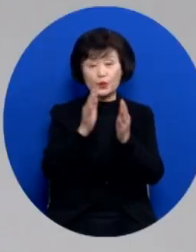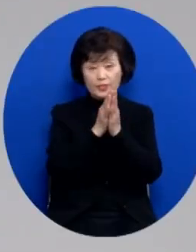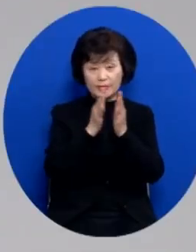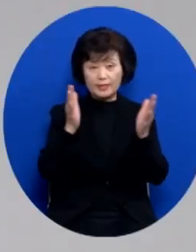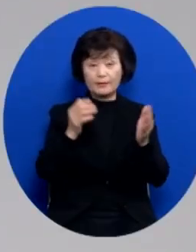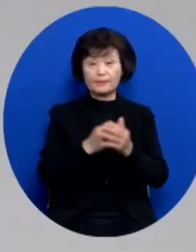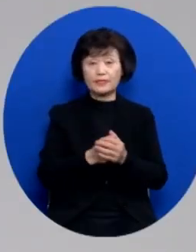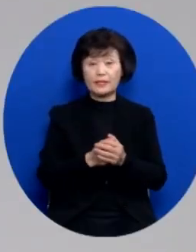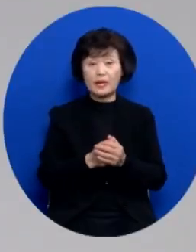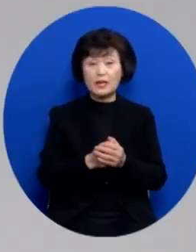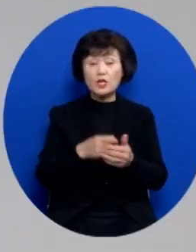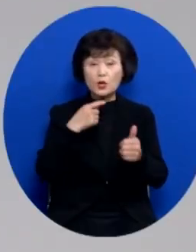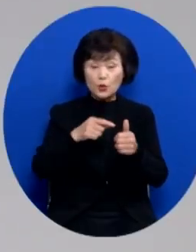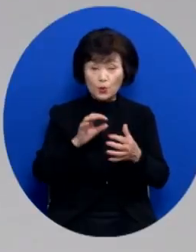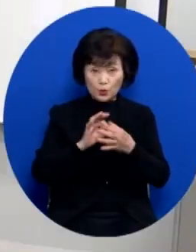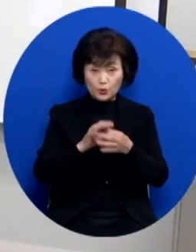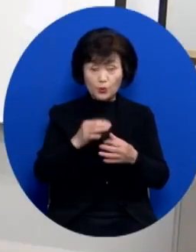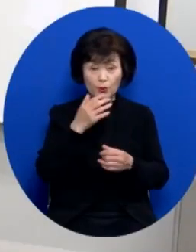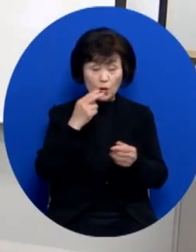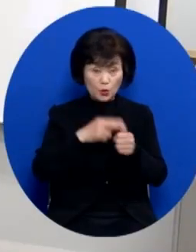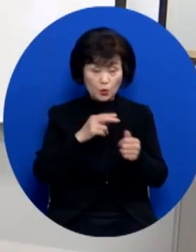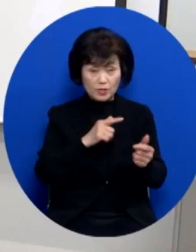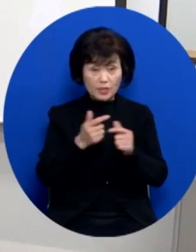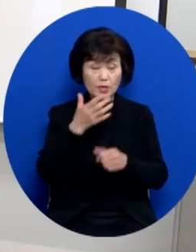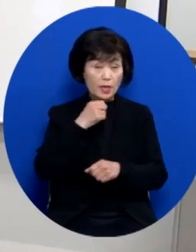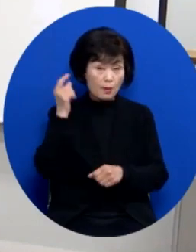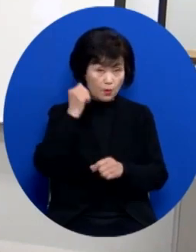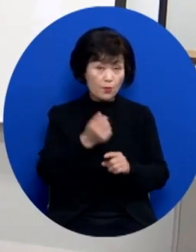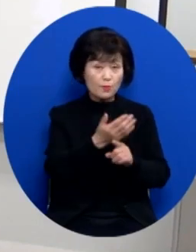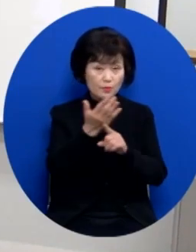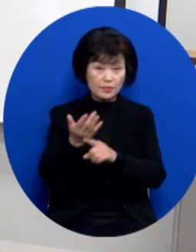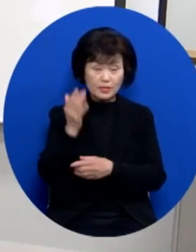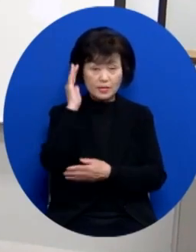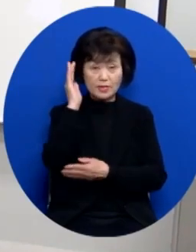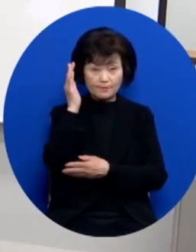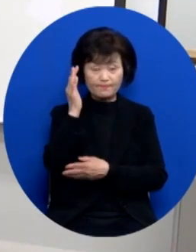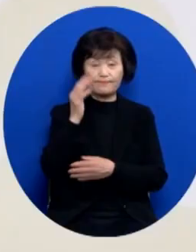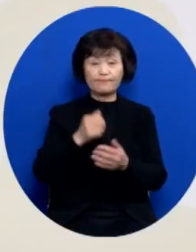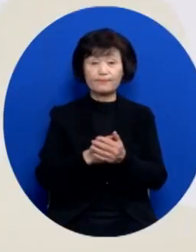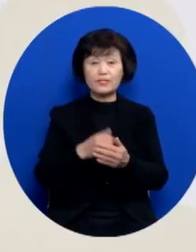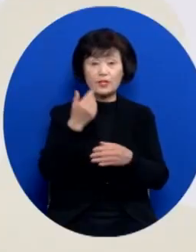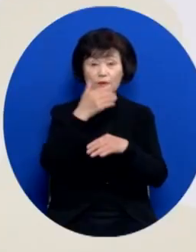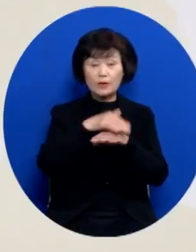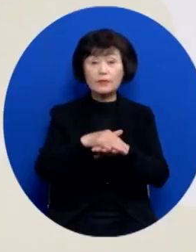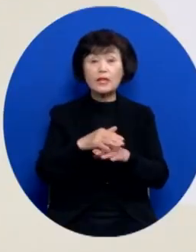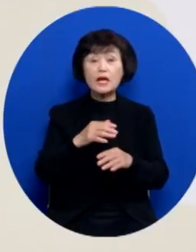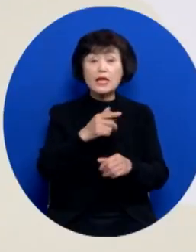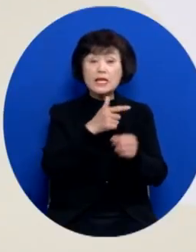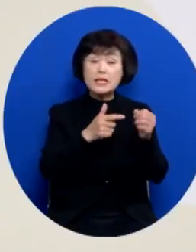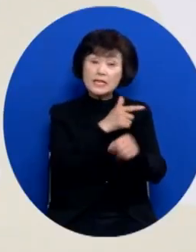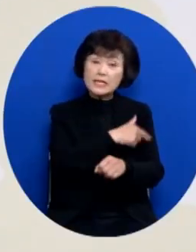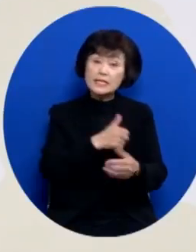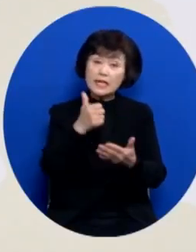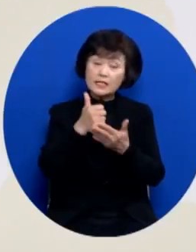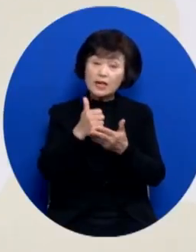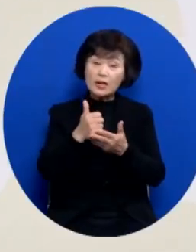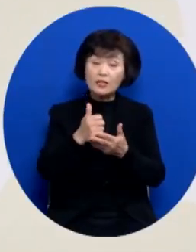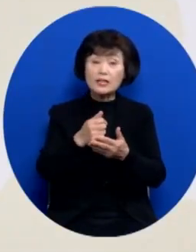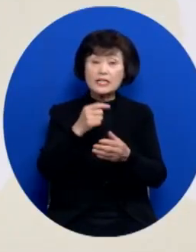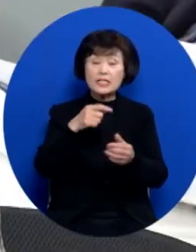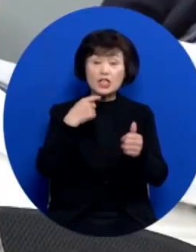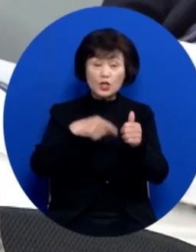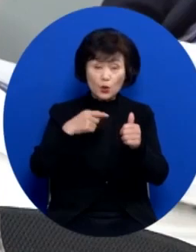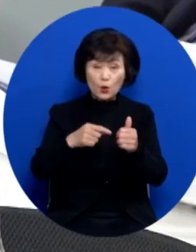찬양 집회를 통해 교사들에게 복음을 전할 계획입니다. 글로벌 선진학교 남진석 이사장은 교육대회가 중남미